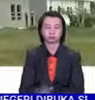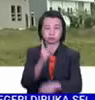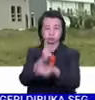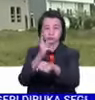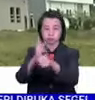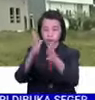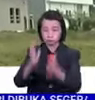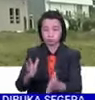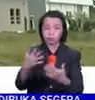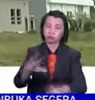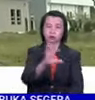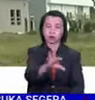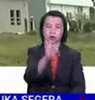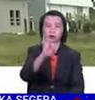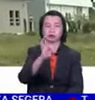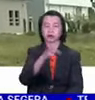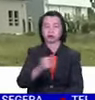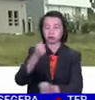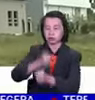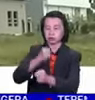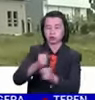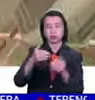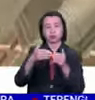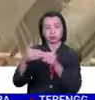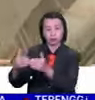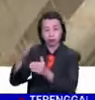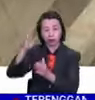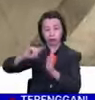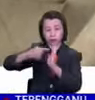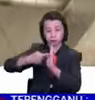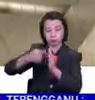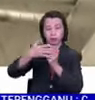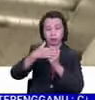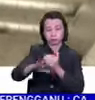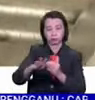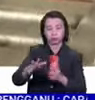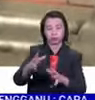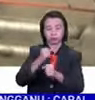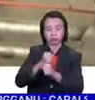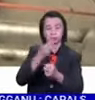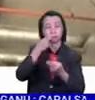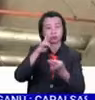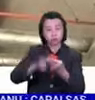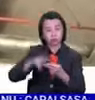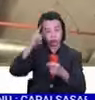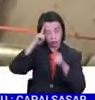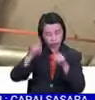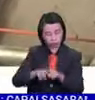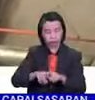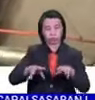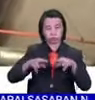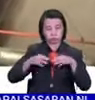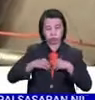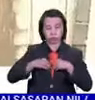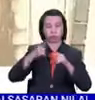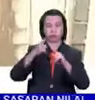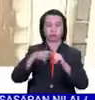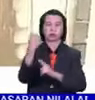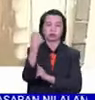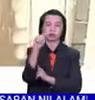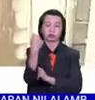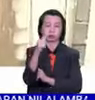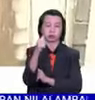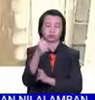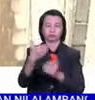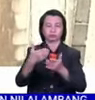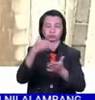Kontraktor sudah dilantik dan kerja-kerja penyambungan akan bermula selepas menerima surat setuju terima SST Oktober depan.